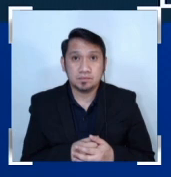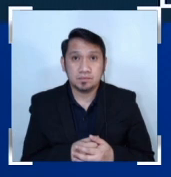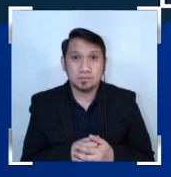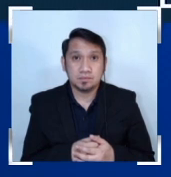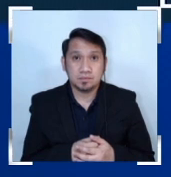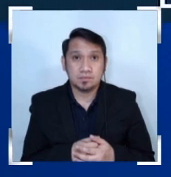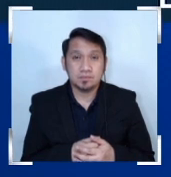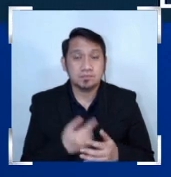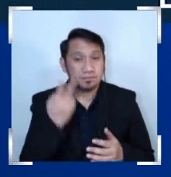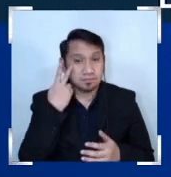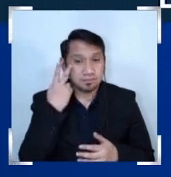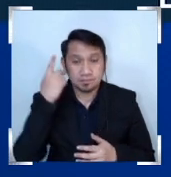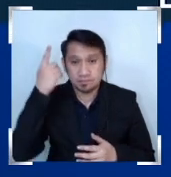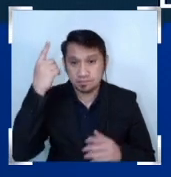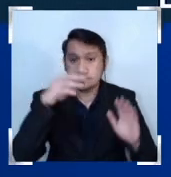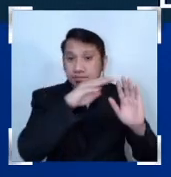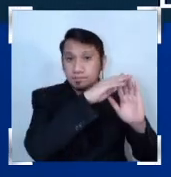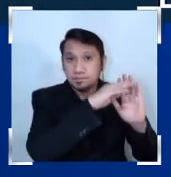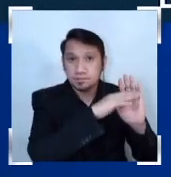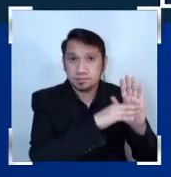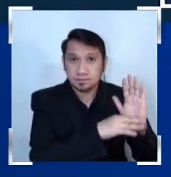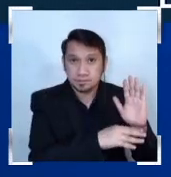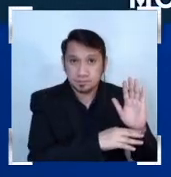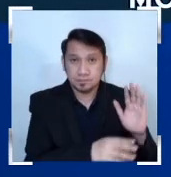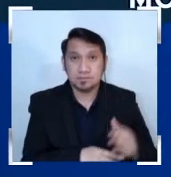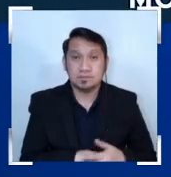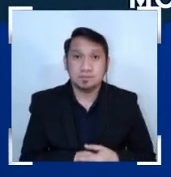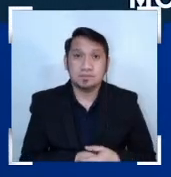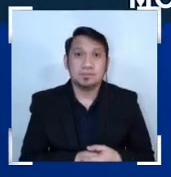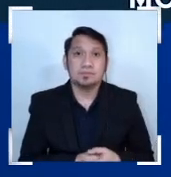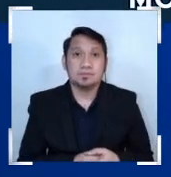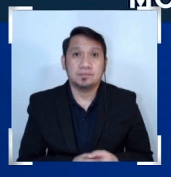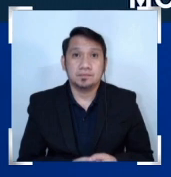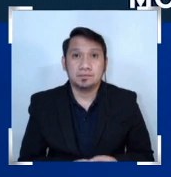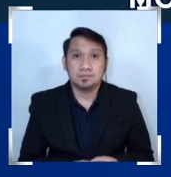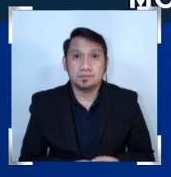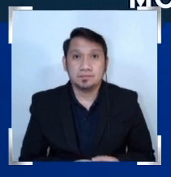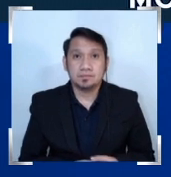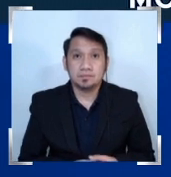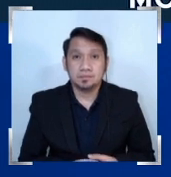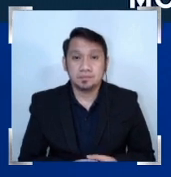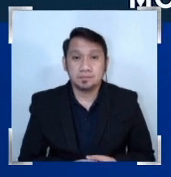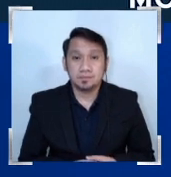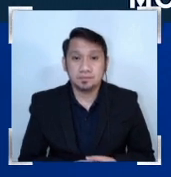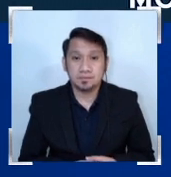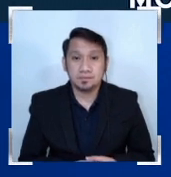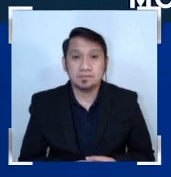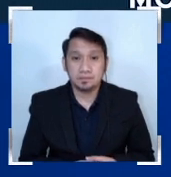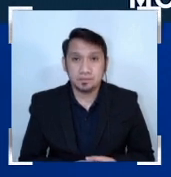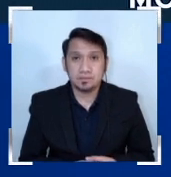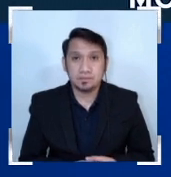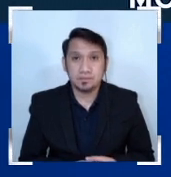Pacquiao, Mayor Isko Moreno Dumagoso, Senador Ping Lacson, Faisal Maundato, Ernie Abella, Leody